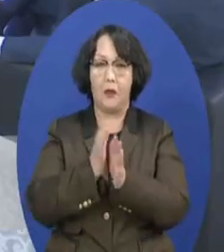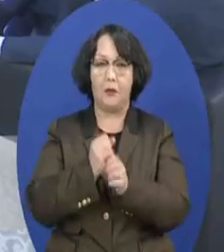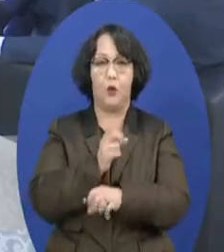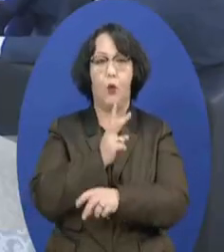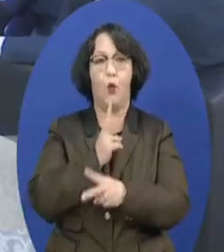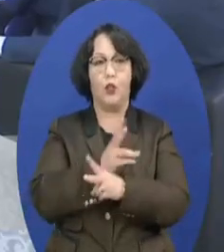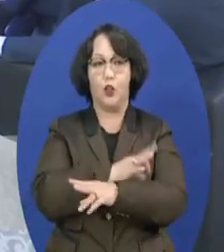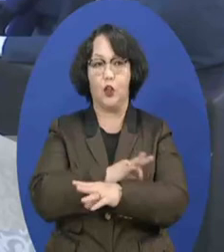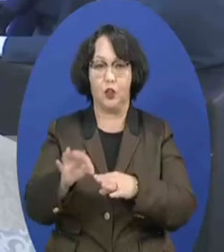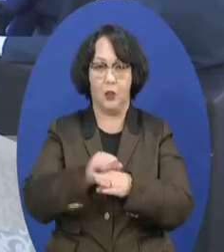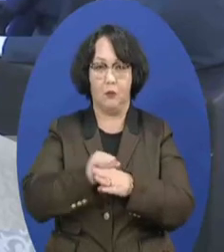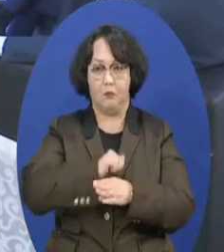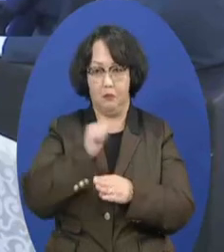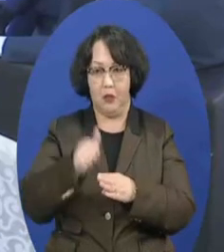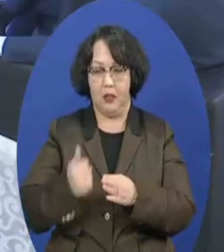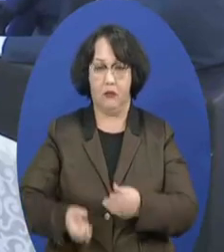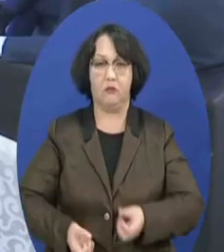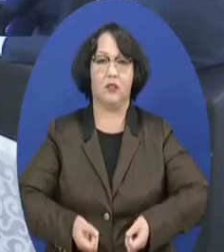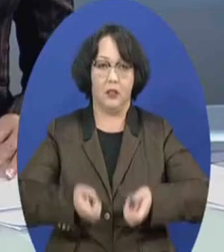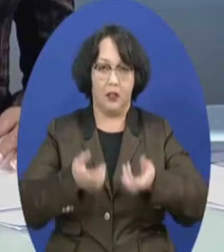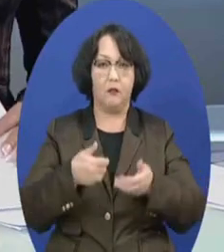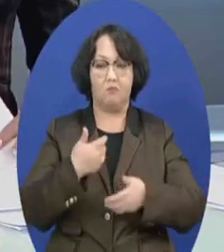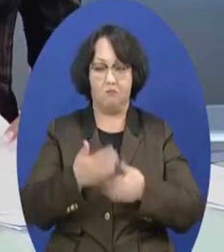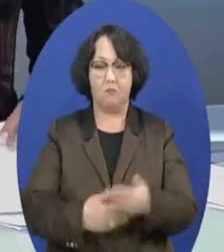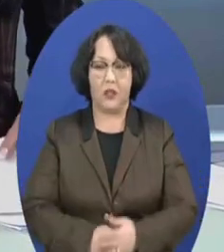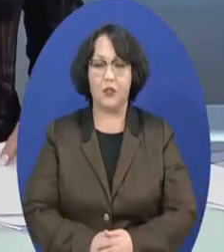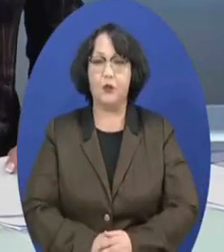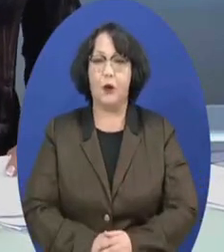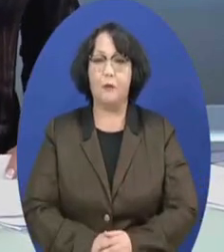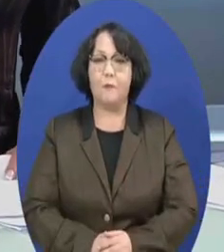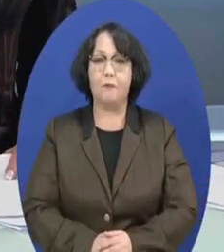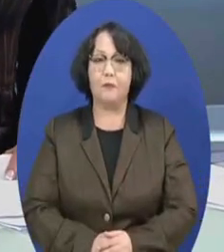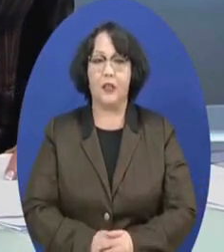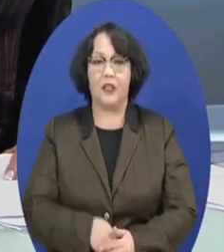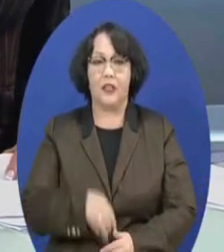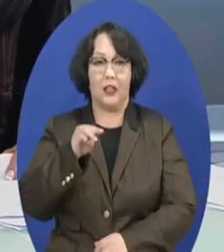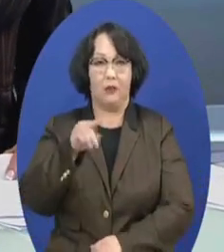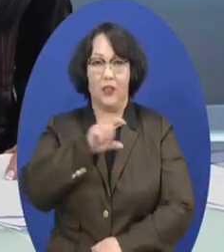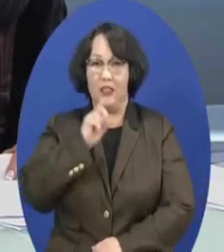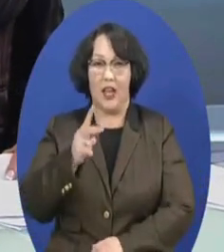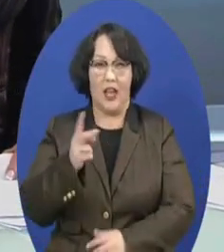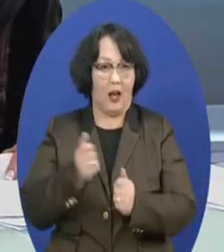байгааг хэлж байлаа. Тэтгэврийн зээлгүй байсан ахмадуудад нэг